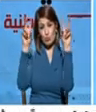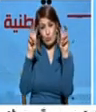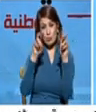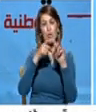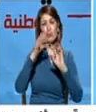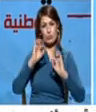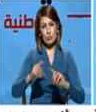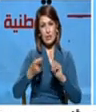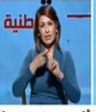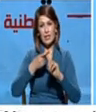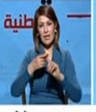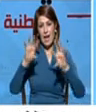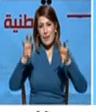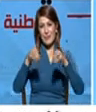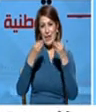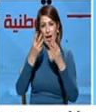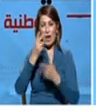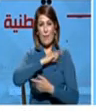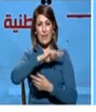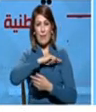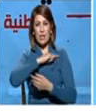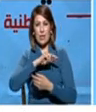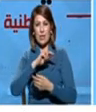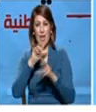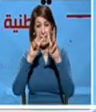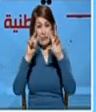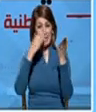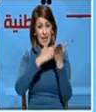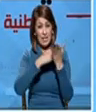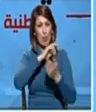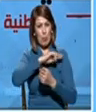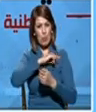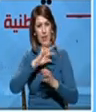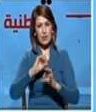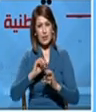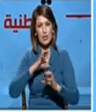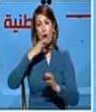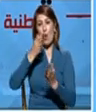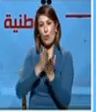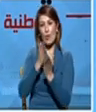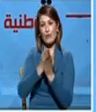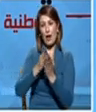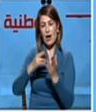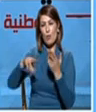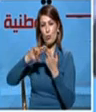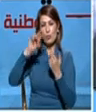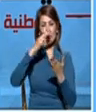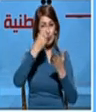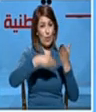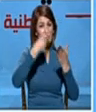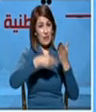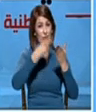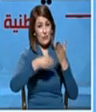ال بتاعه او رقم الضمان الاجتماعي ويتم اه الموافقه عليه والصندوق الوطني للضمان الاجتماعي لغير